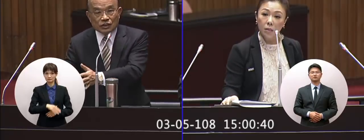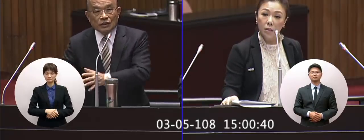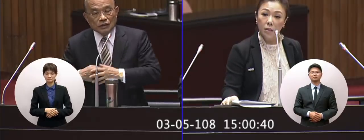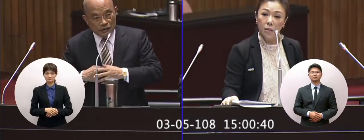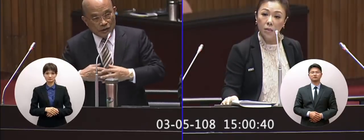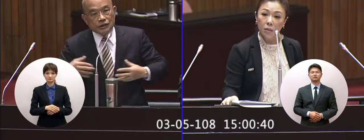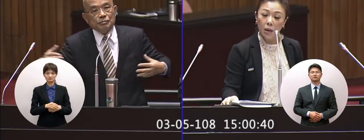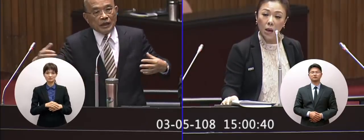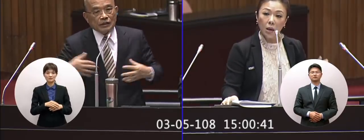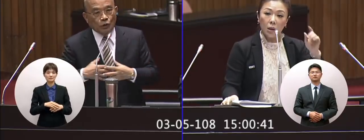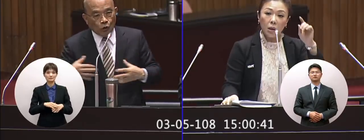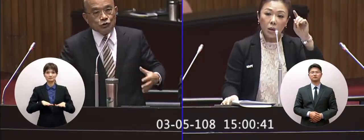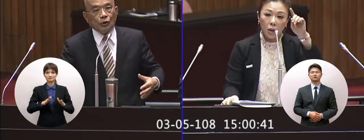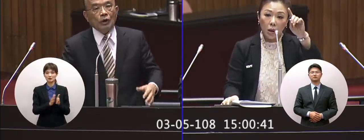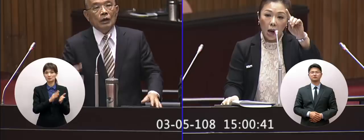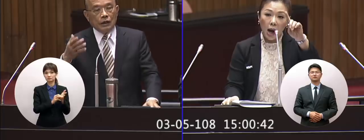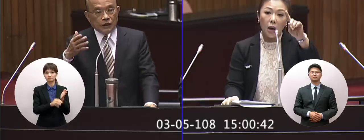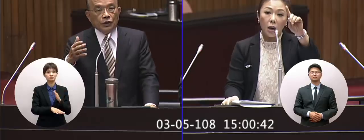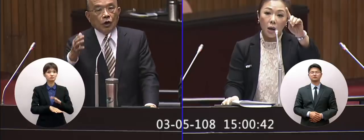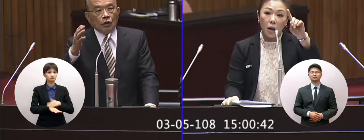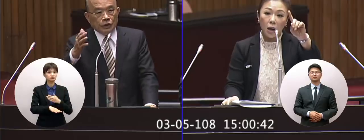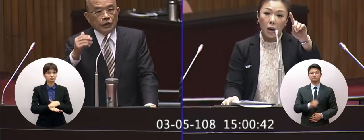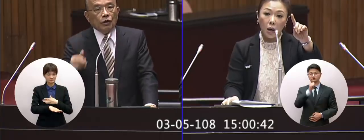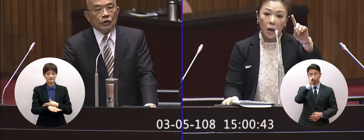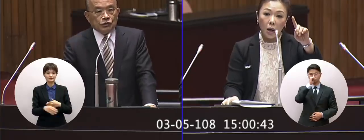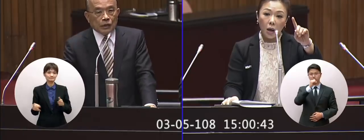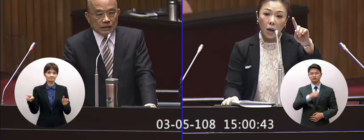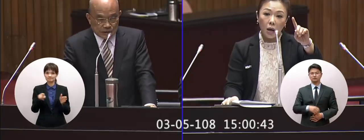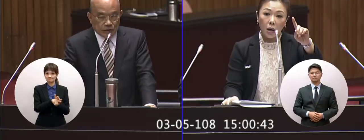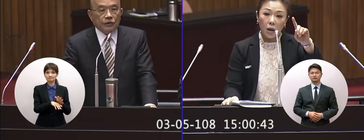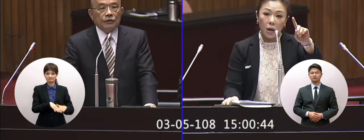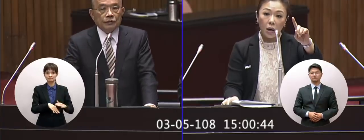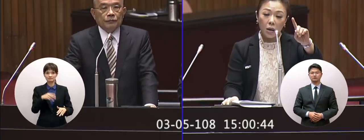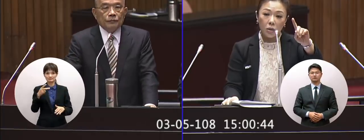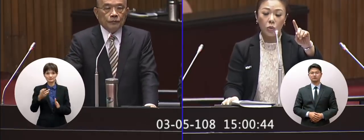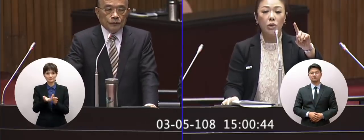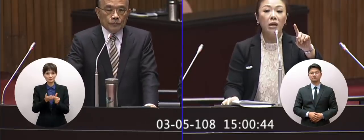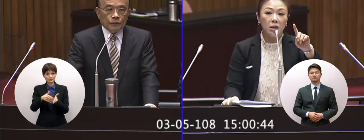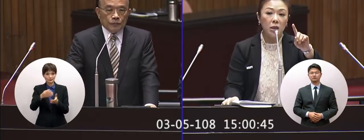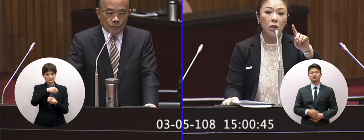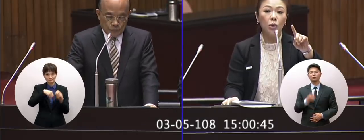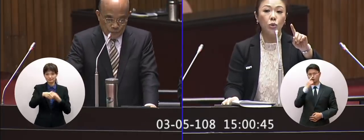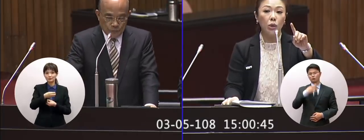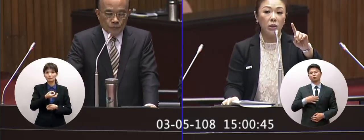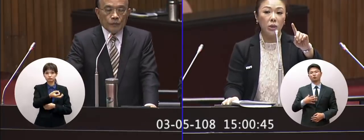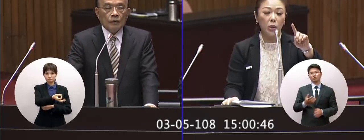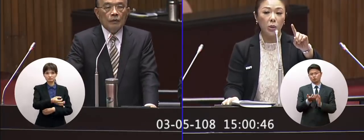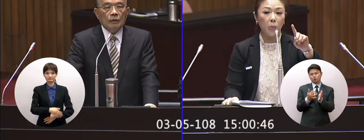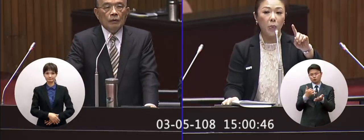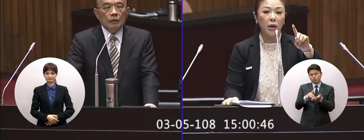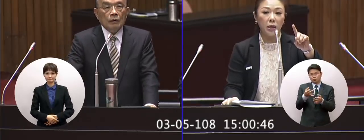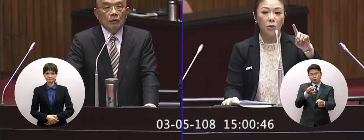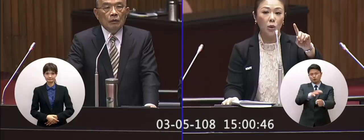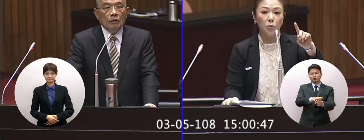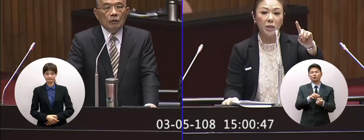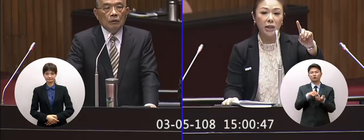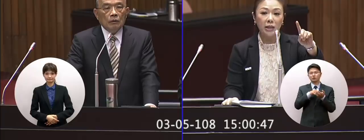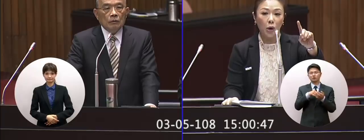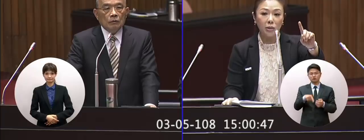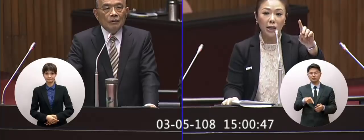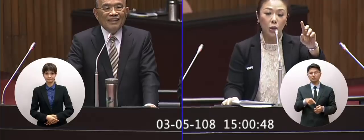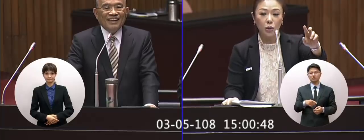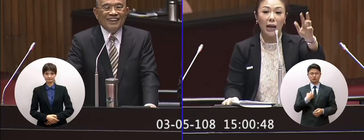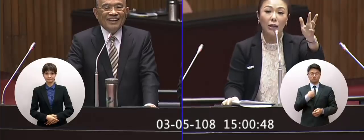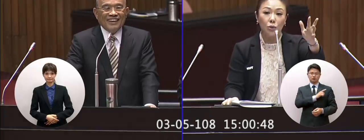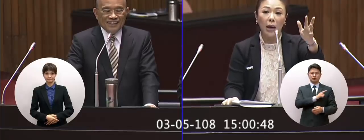成一时的，这已经变成永久，而且以后一定用预算支应。 我当然知道一定用预算资源，你也不可能从